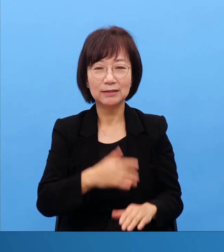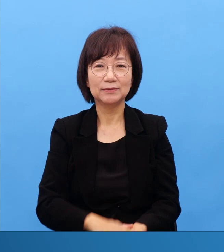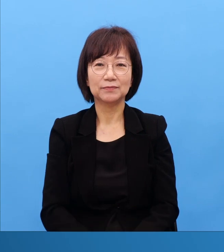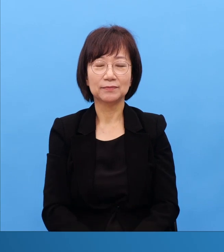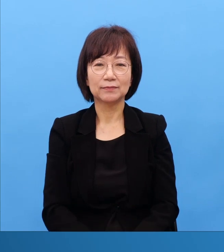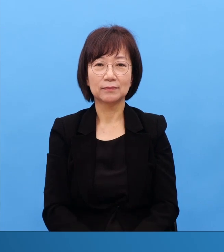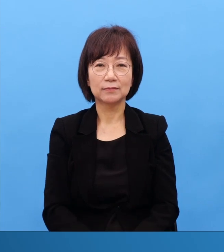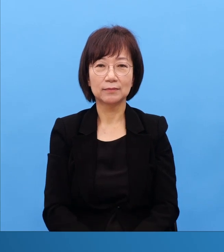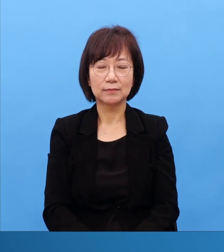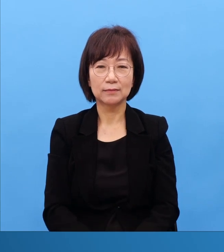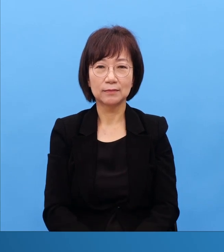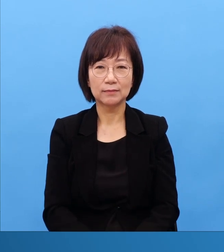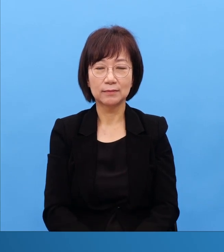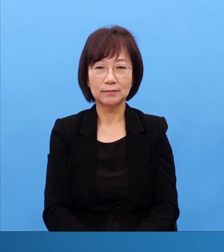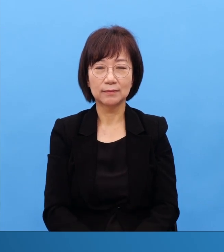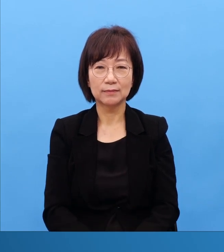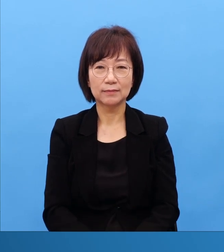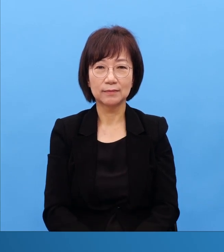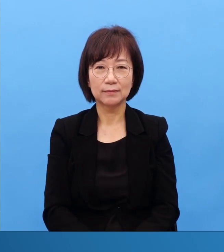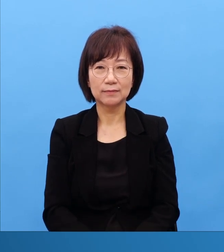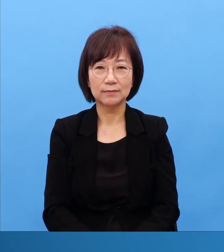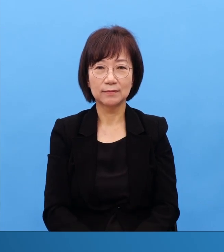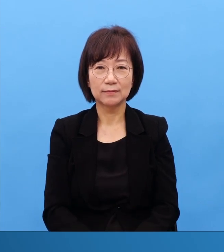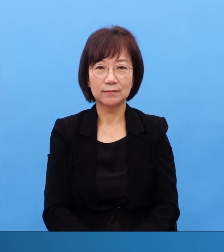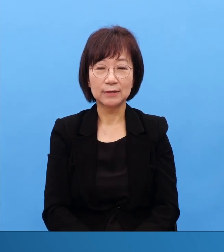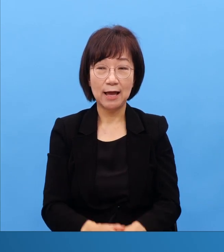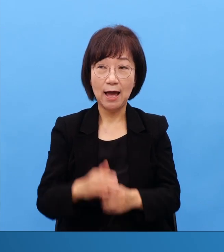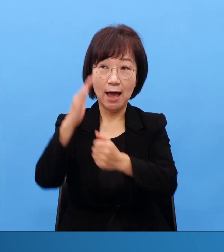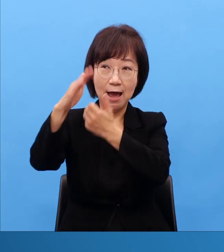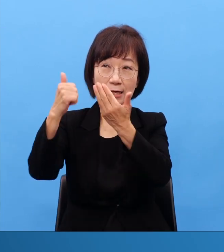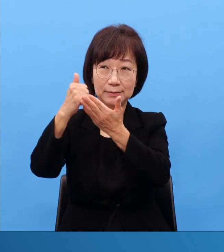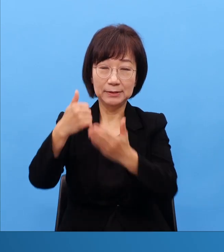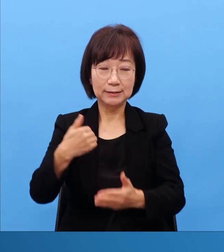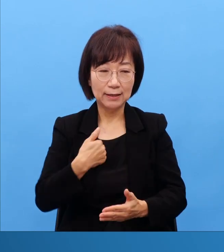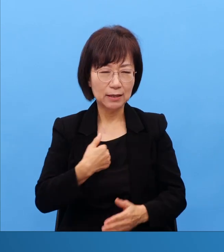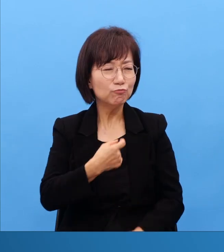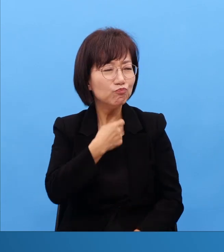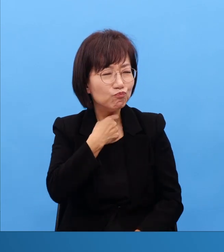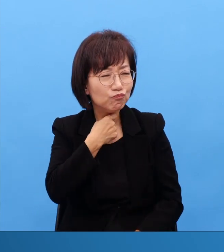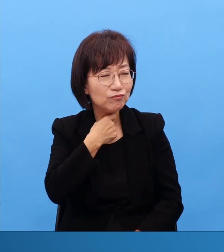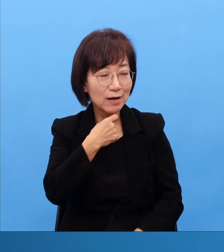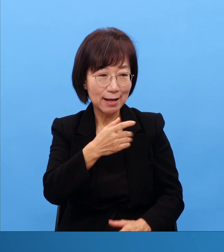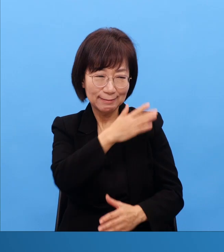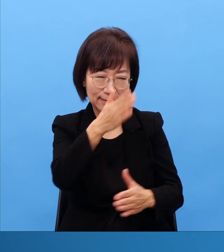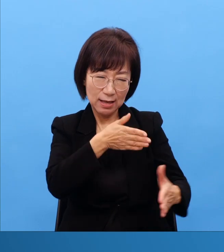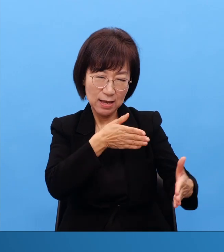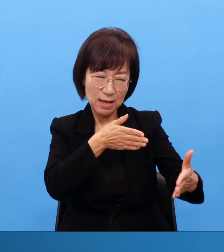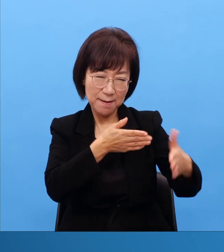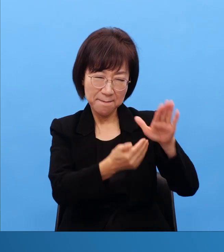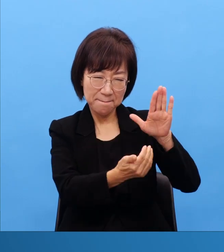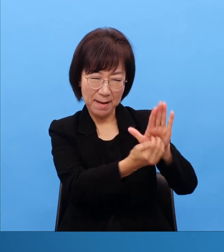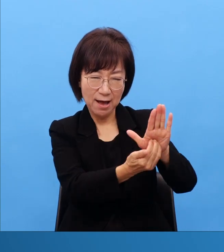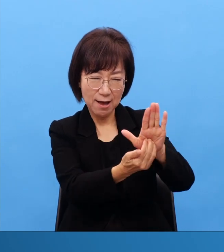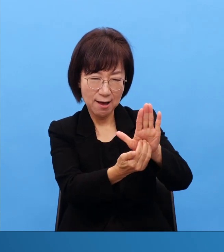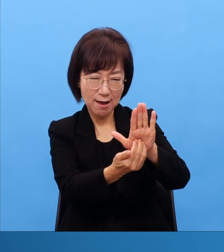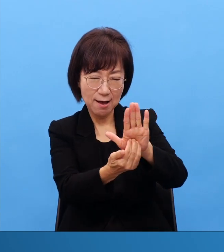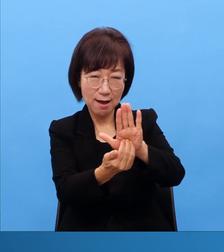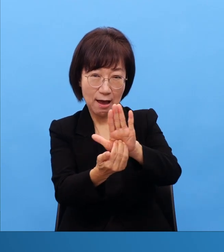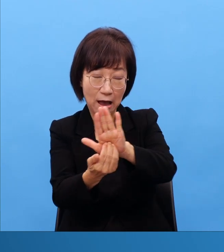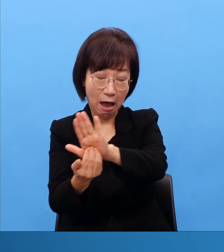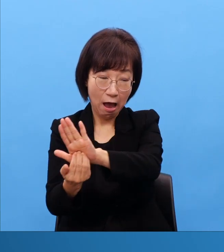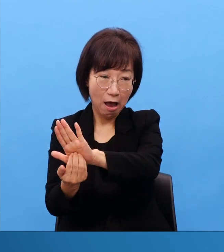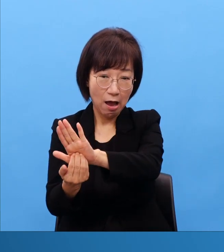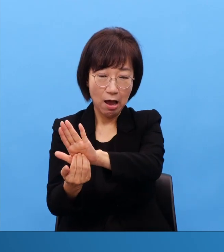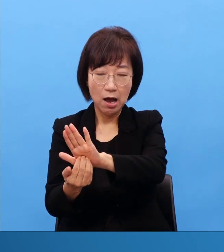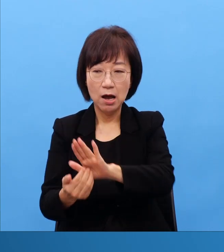by candlelight. 하나님이요, 저의 모든 걸 다 막아버린 거예요. But God blocked everything from happening for me. 그 얘기 있는 거죠. Because he had a plan.